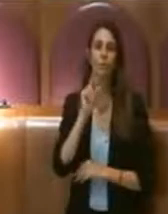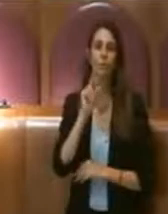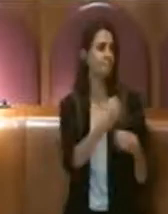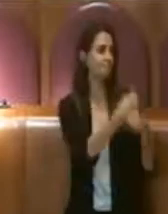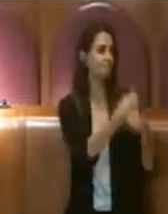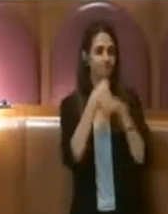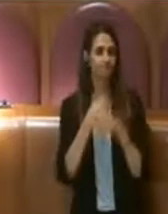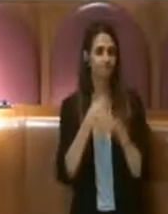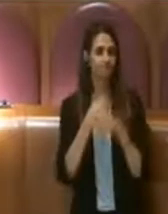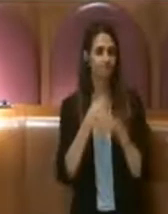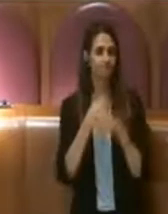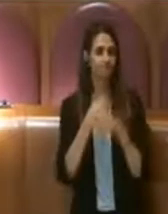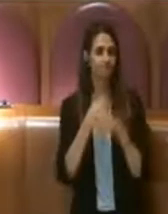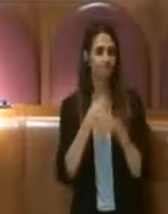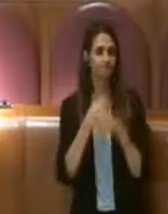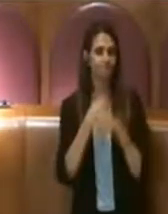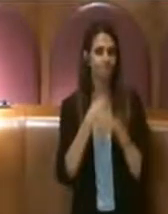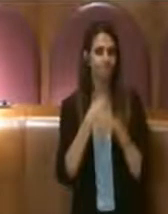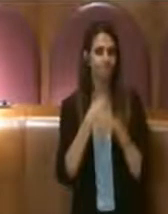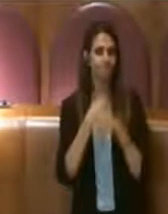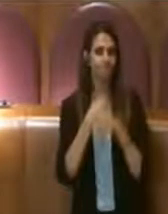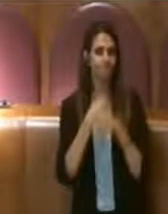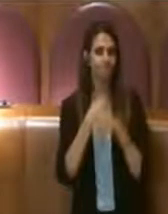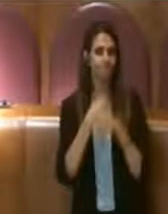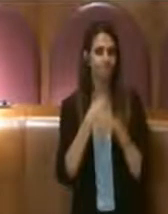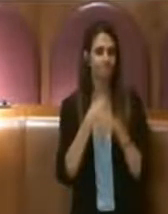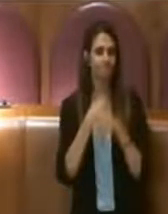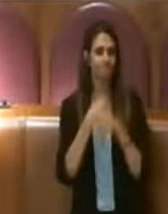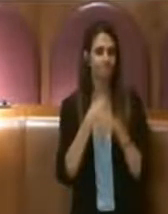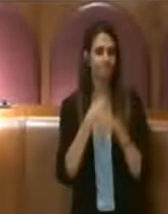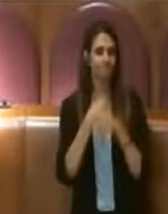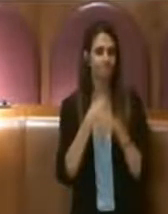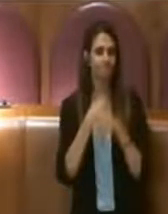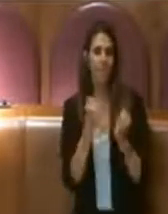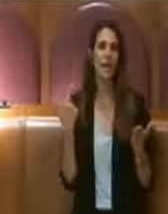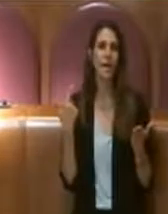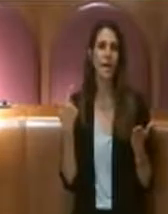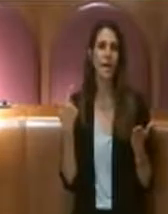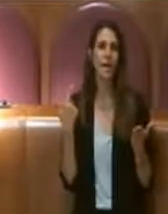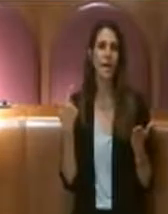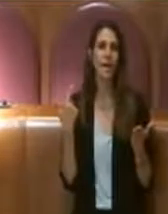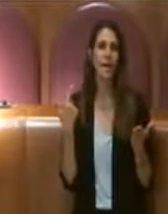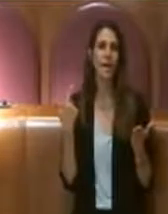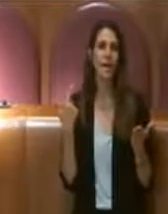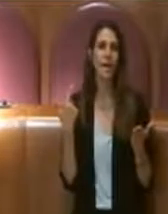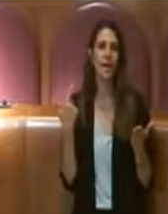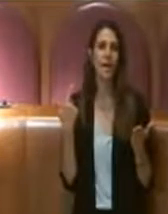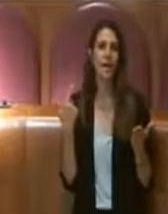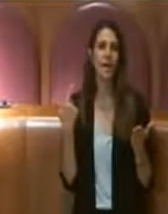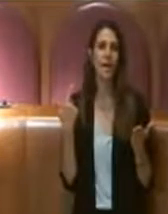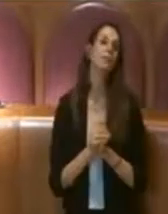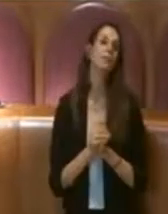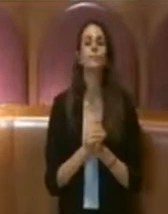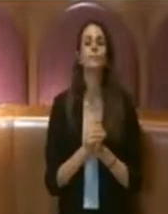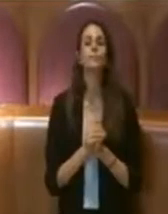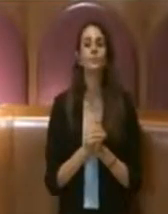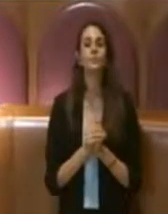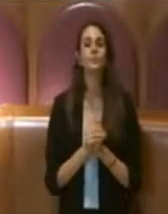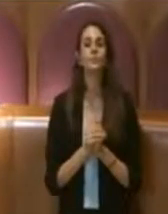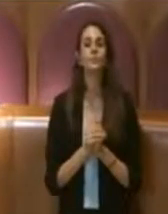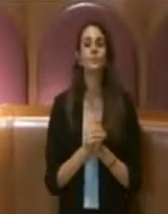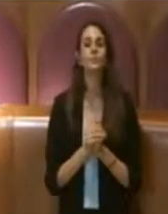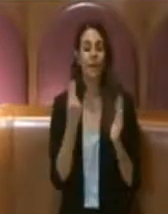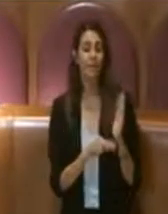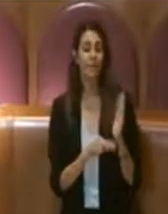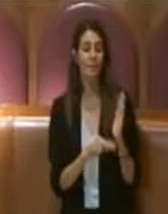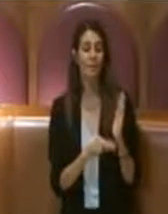Grazie Presidente. Questo emendamento è un emendamento importante perché intende estendere